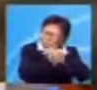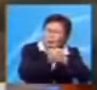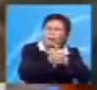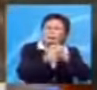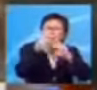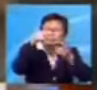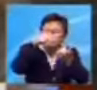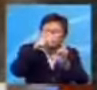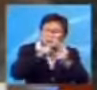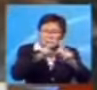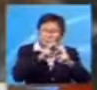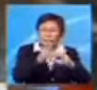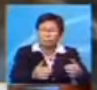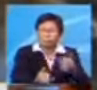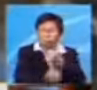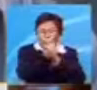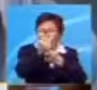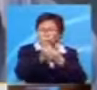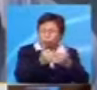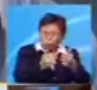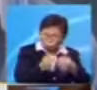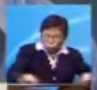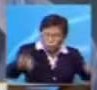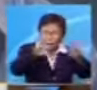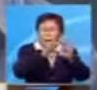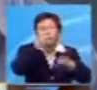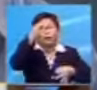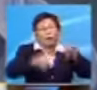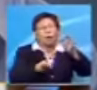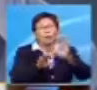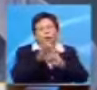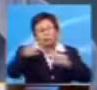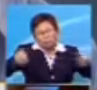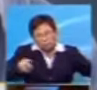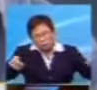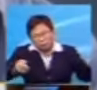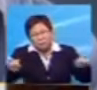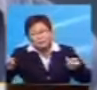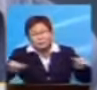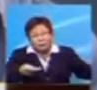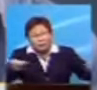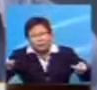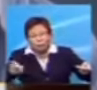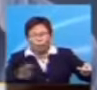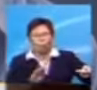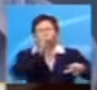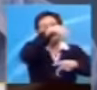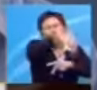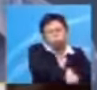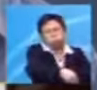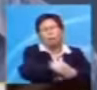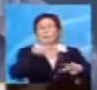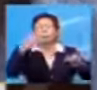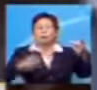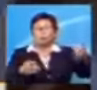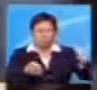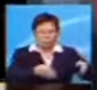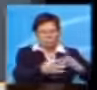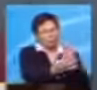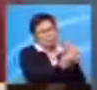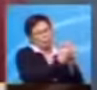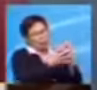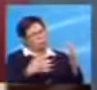penghadang maknanya kalau kalau kata kereta terlajak sikit maknanya adalah penghadang tu ada pagar ke